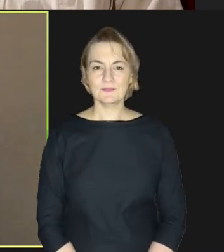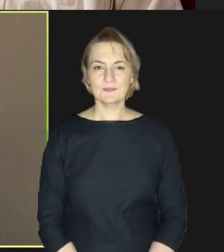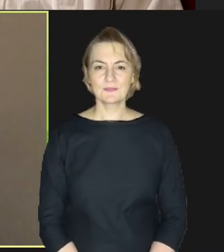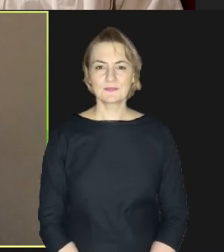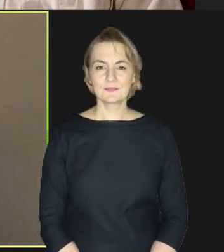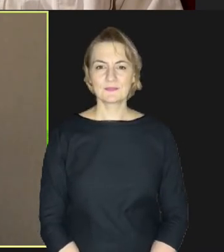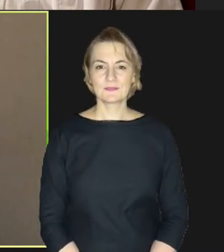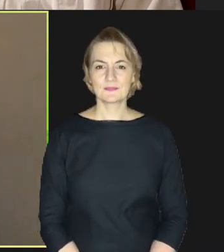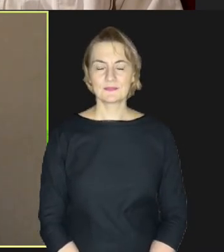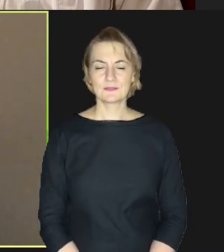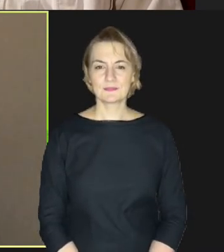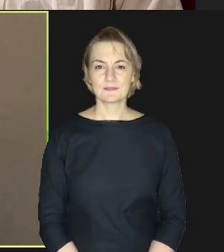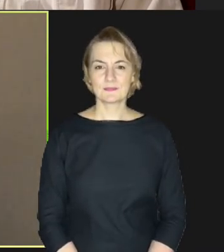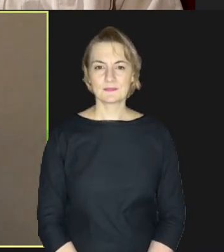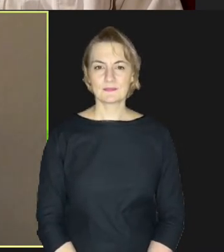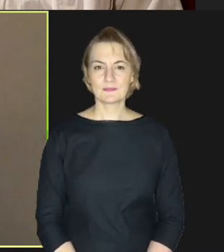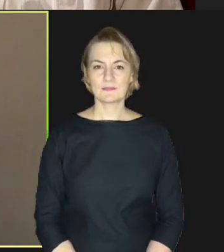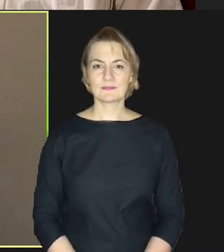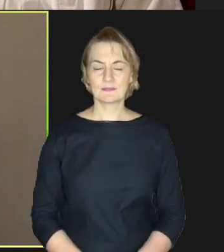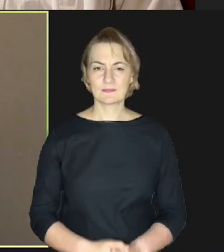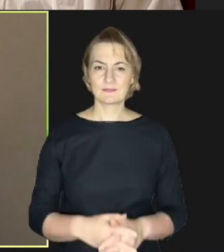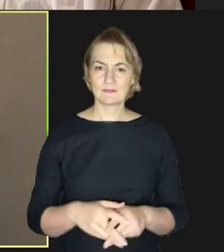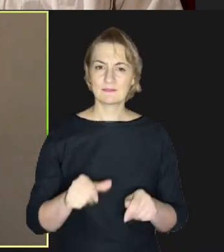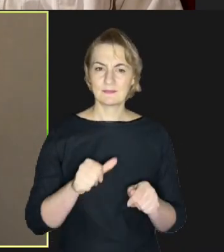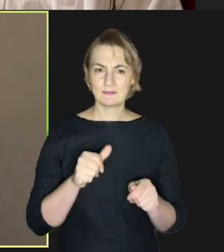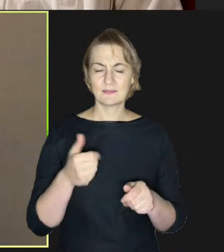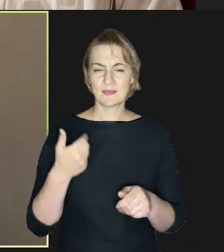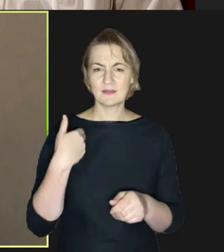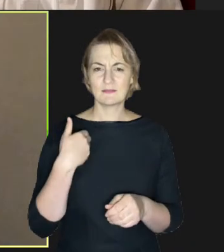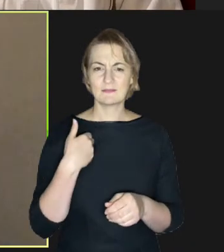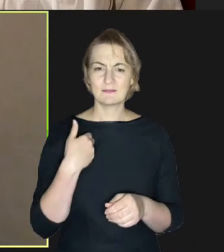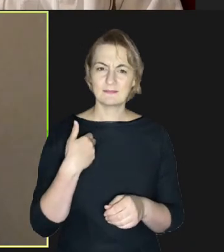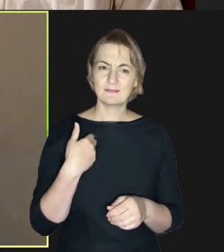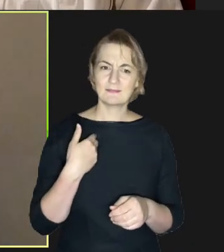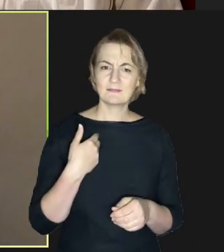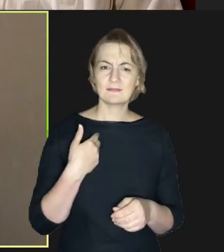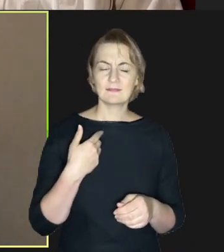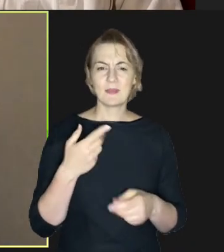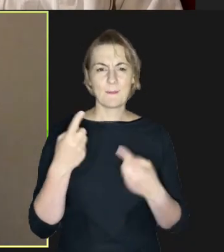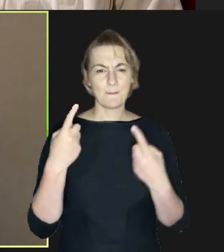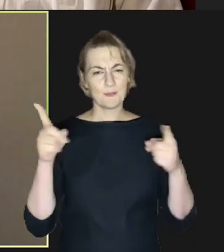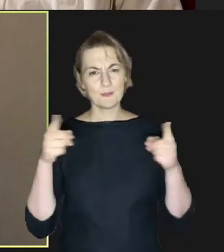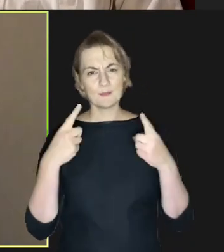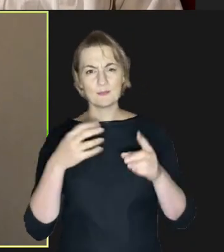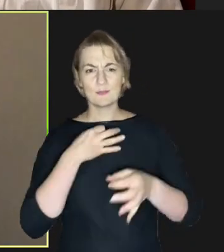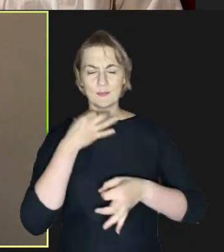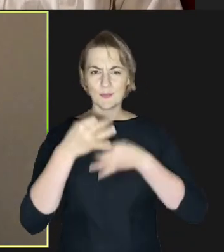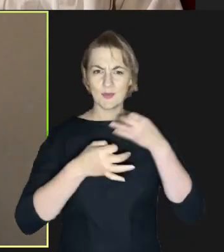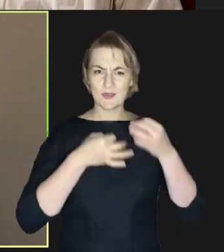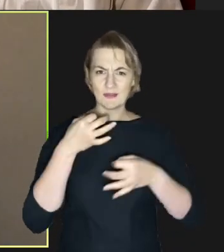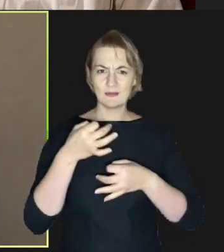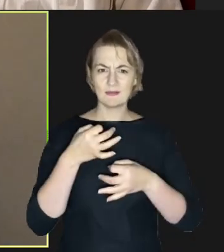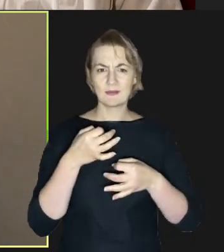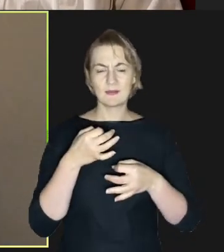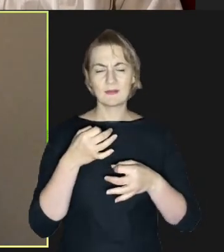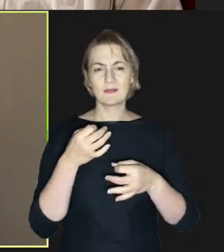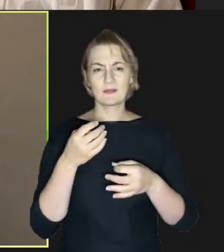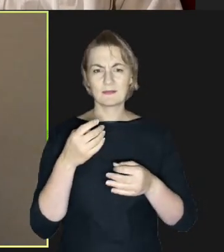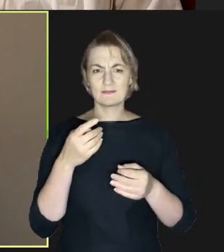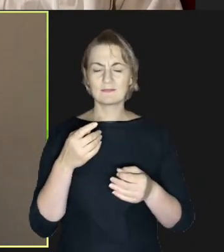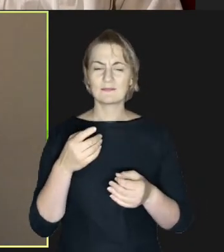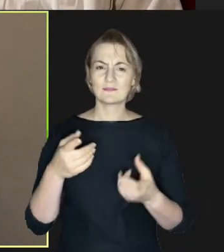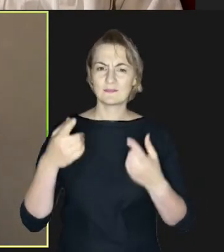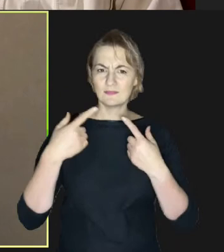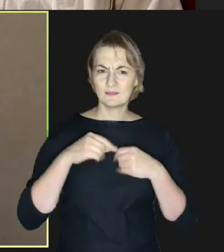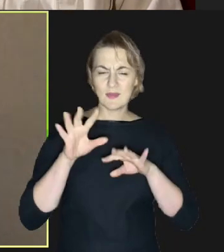Taka melorecytacja prowadziła do jakiejś piosenki o jakimś zesłańcu,